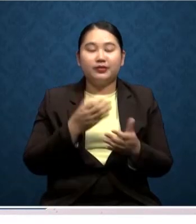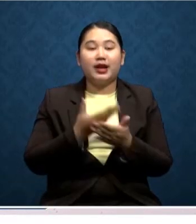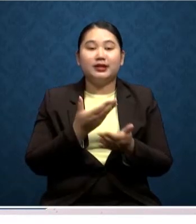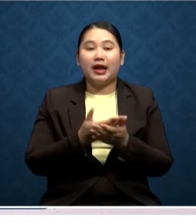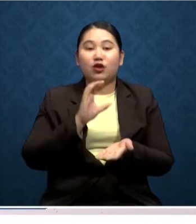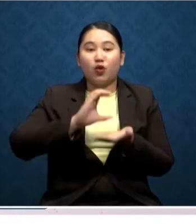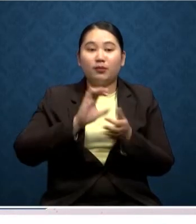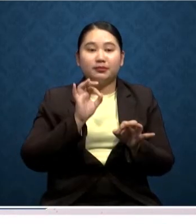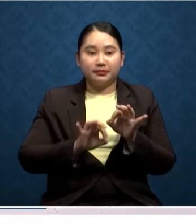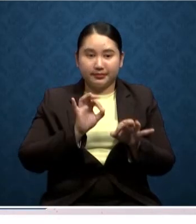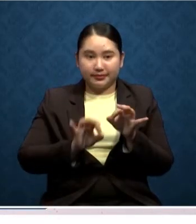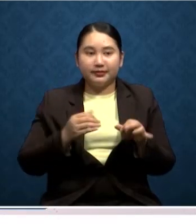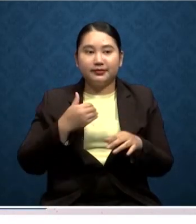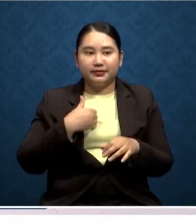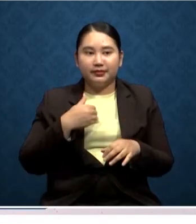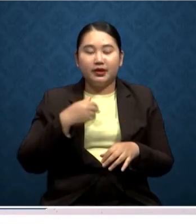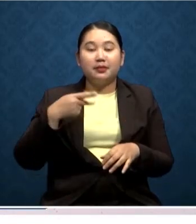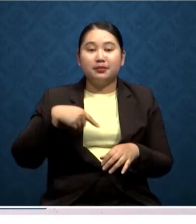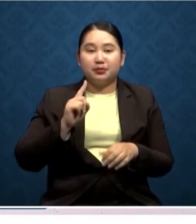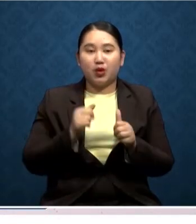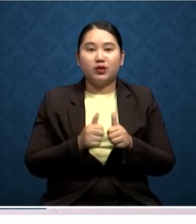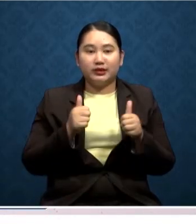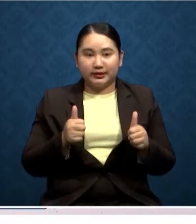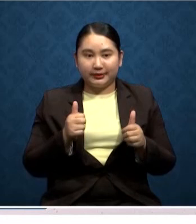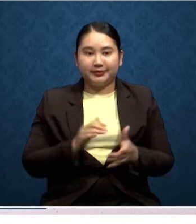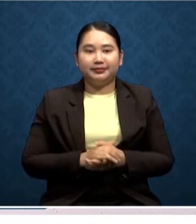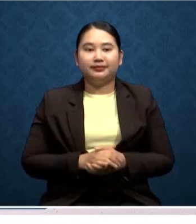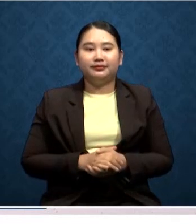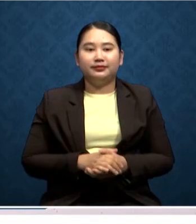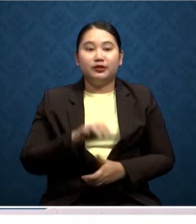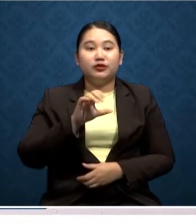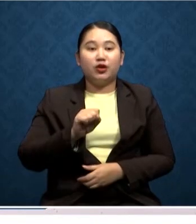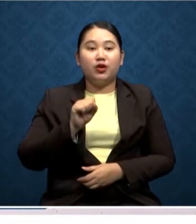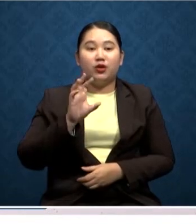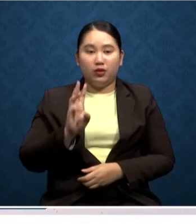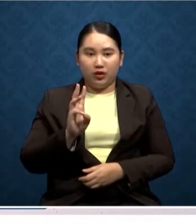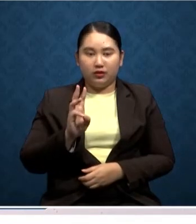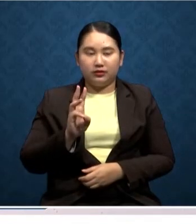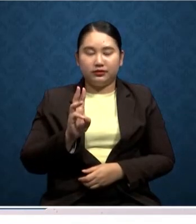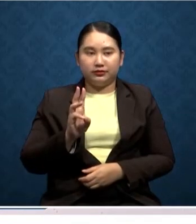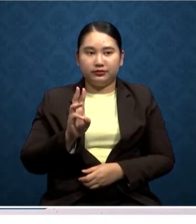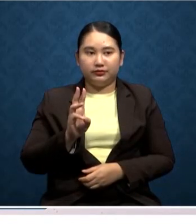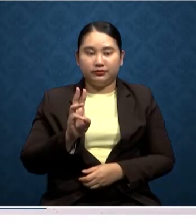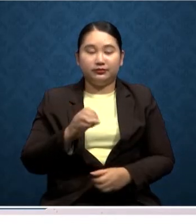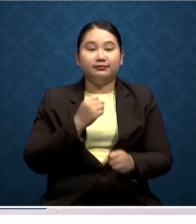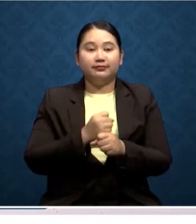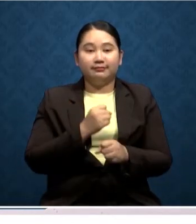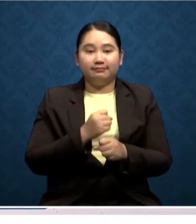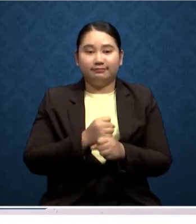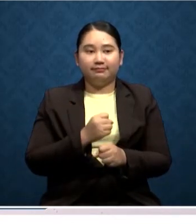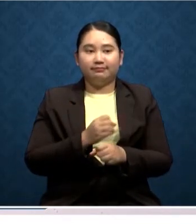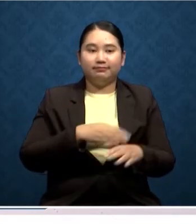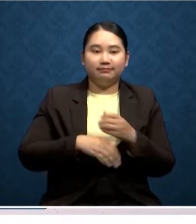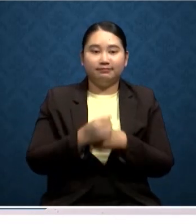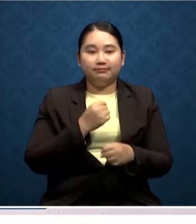งบประมาณแผ่นดินและเกิดความคุ้มค่าโดยวุฒิสภานะคะยังอ่ายังคงสามารถปฏิ